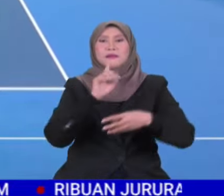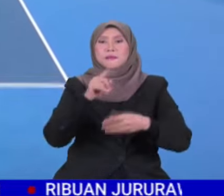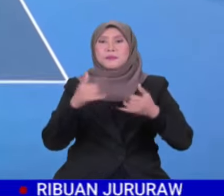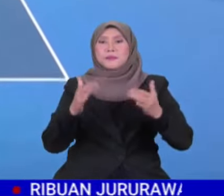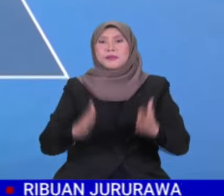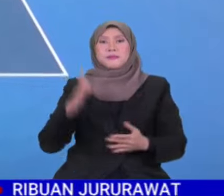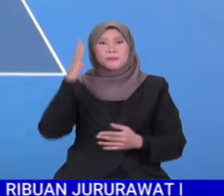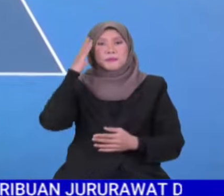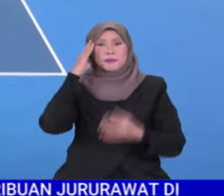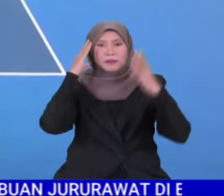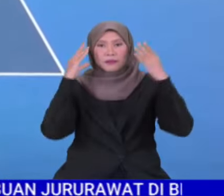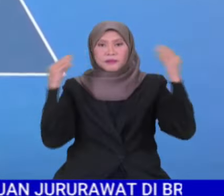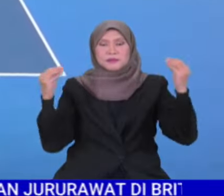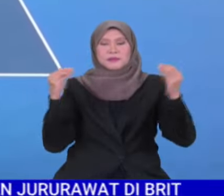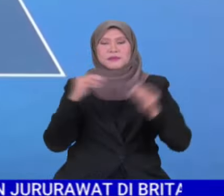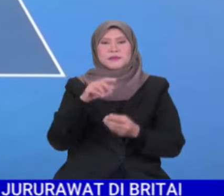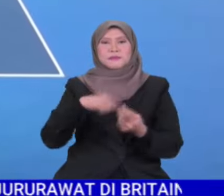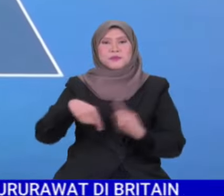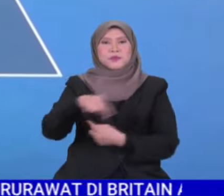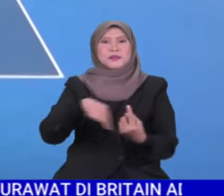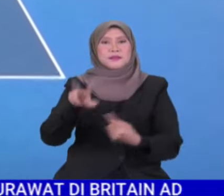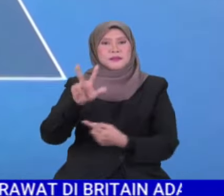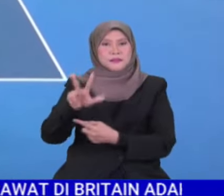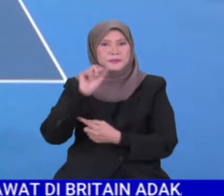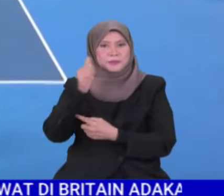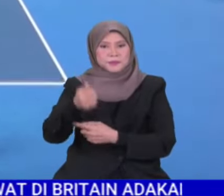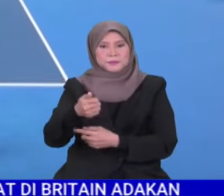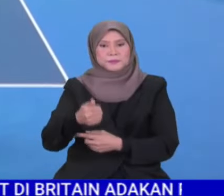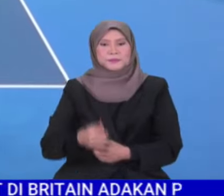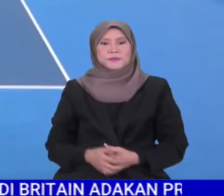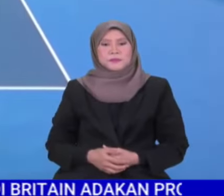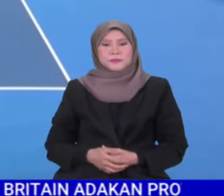Belanda Talon Griekspoor di pusingan ketiga esok.